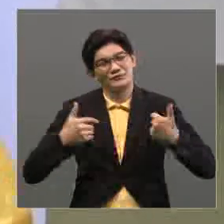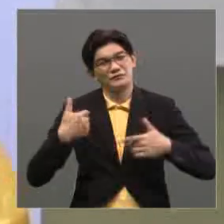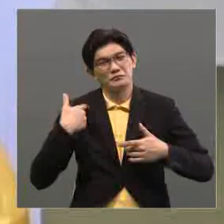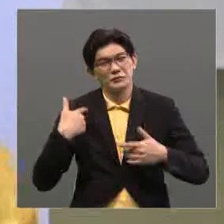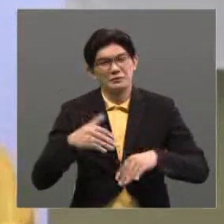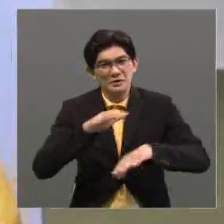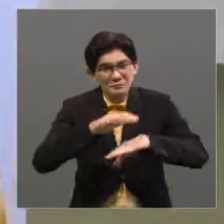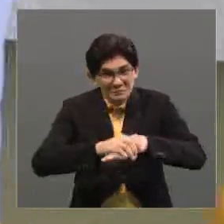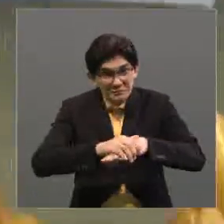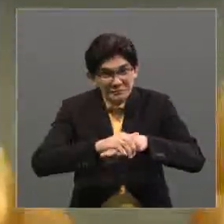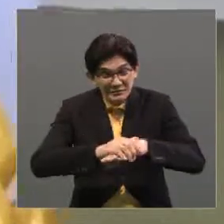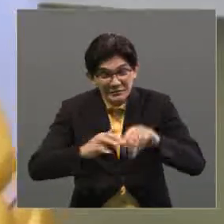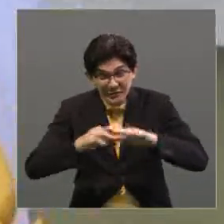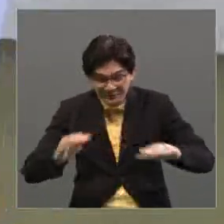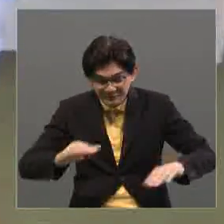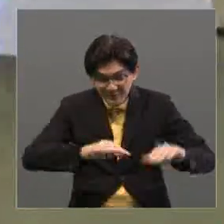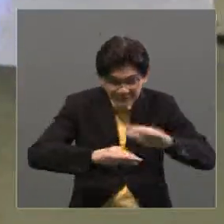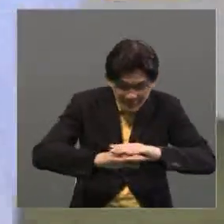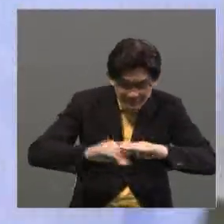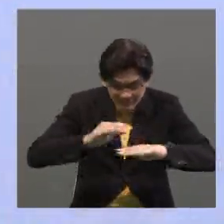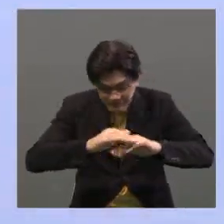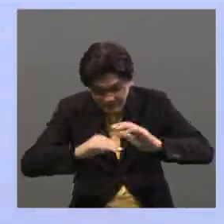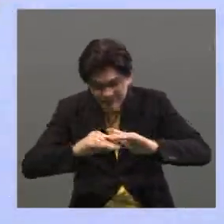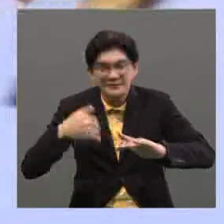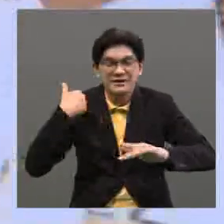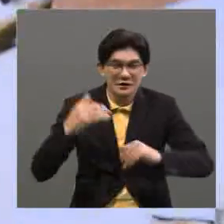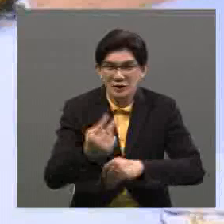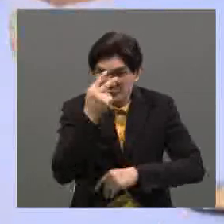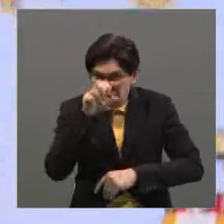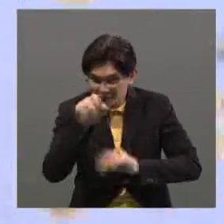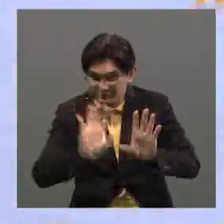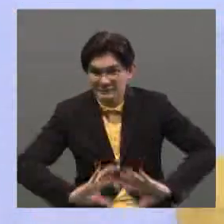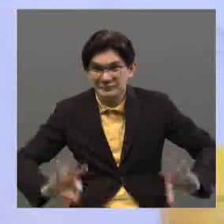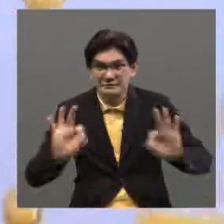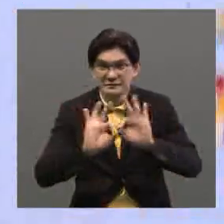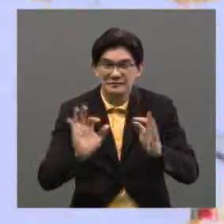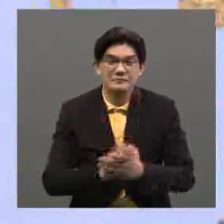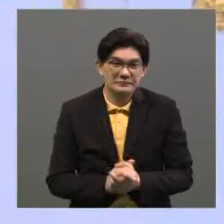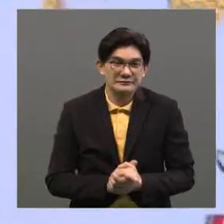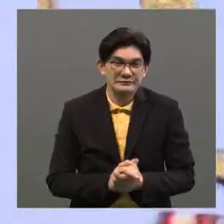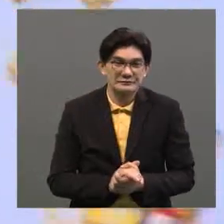ประสานมือบูมเหมือนรวมพลังทำกิจกรรมอะไรด้วยนะนักข่าวก็เลยจับตามองนี่แหละครับ